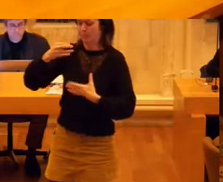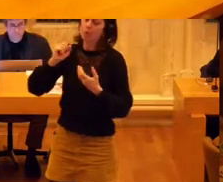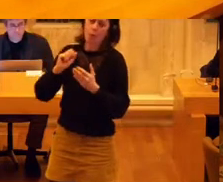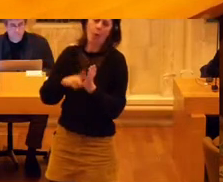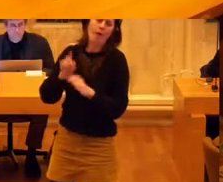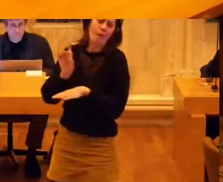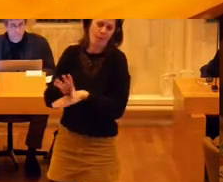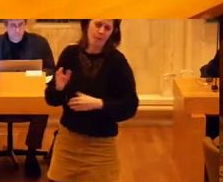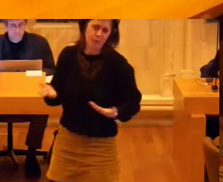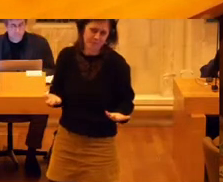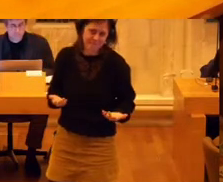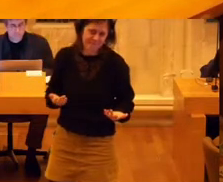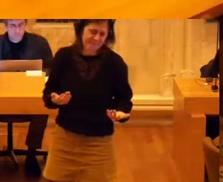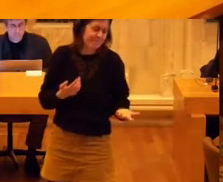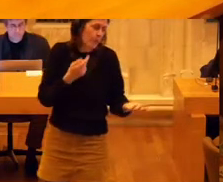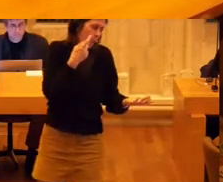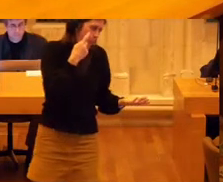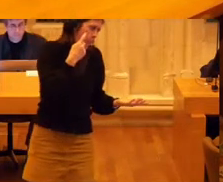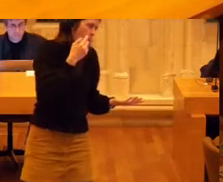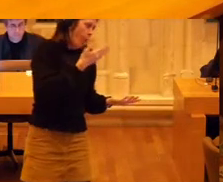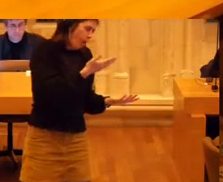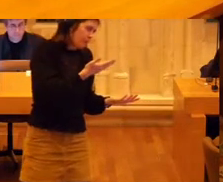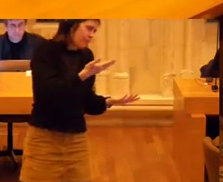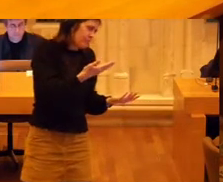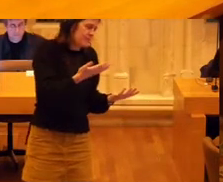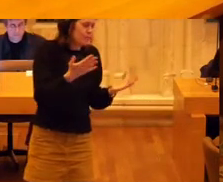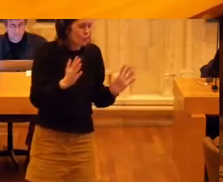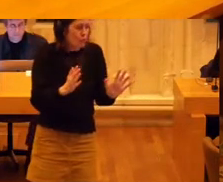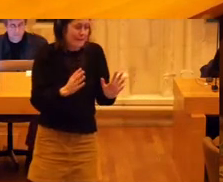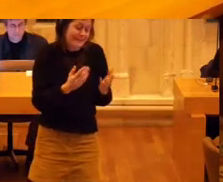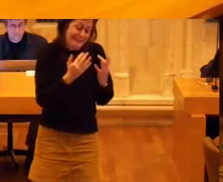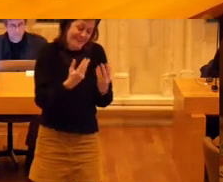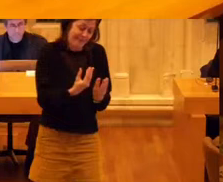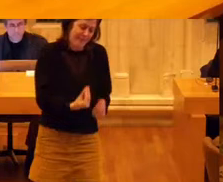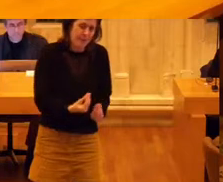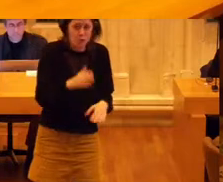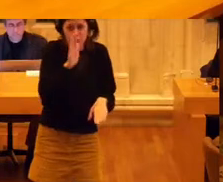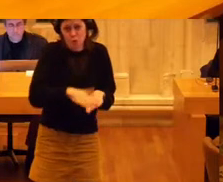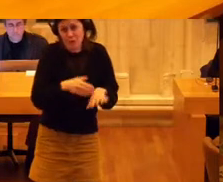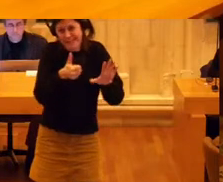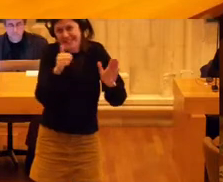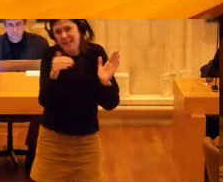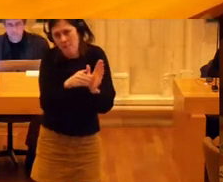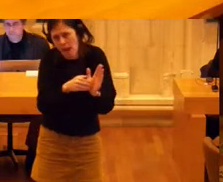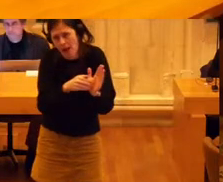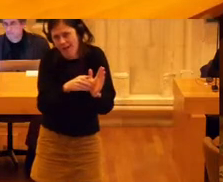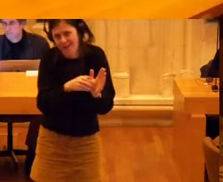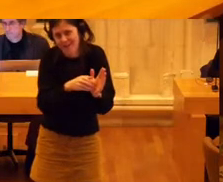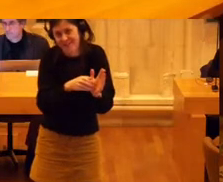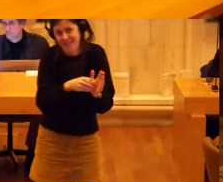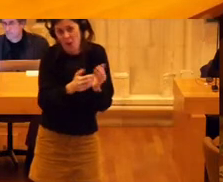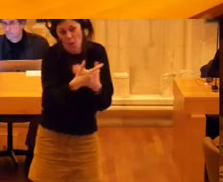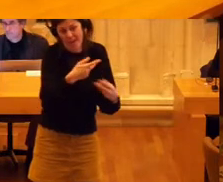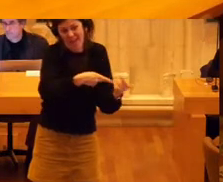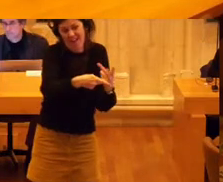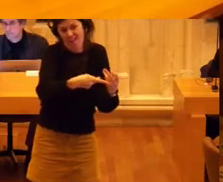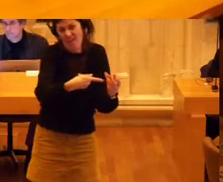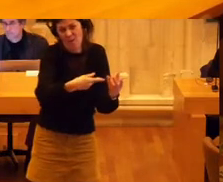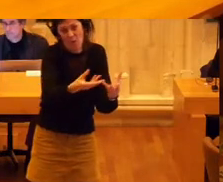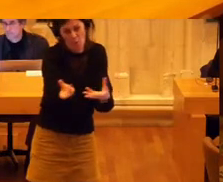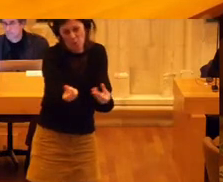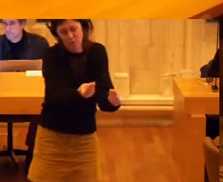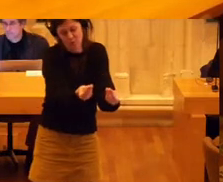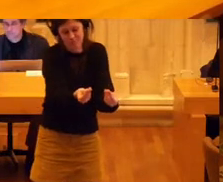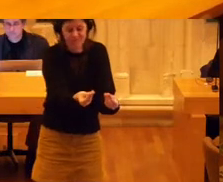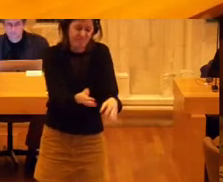quartier. Donc comme vous le voyez, on est sur des chiffres qui restent très faibles, hein, puisque sur les 6000 tirés au sort, 172 seulement ont